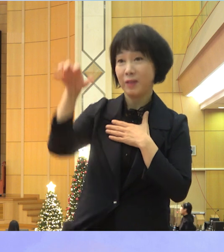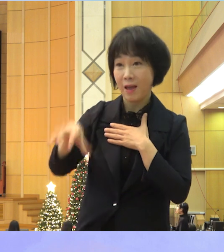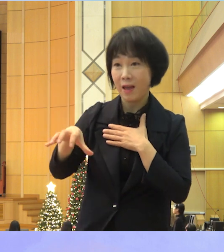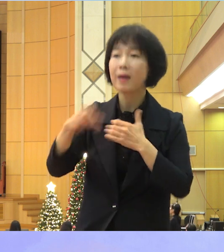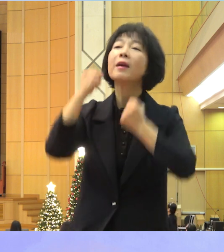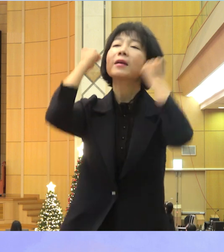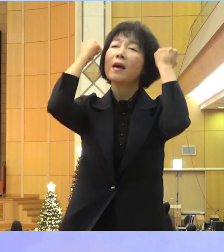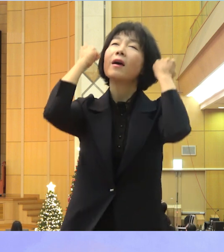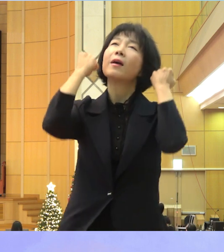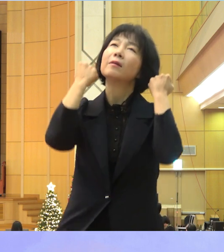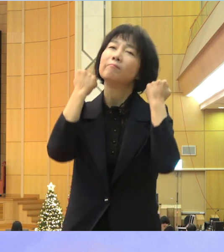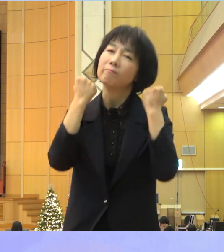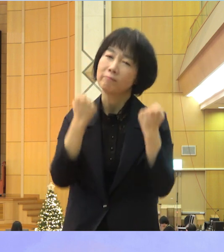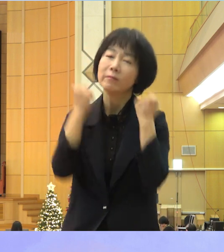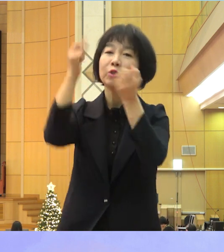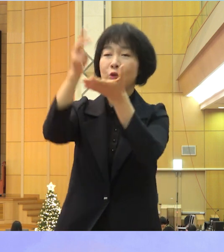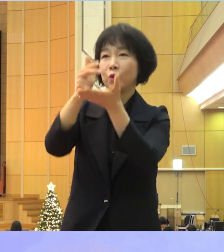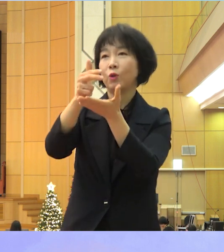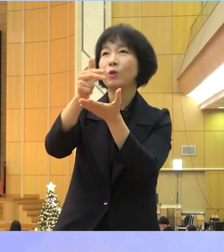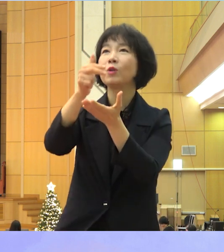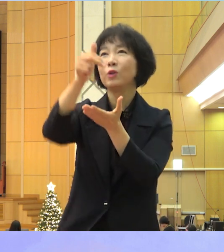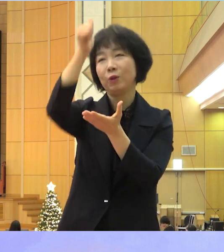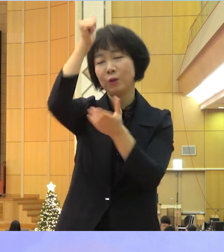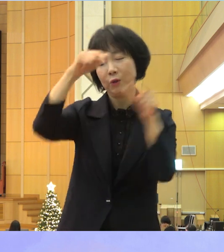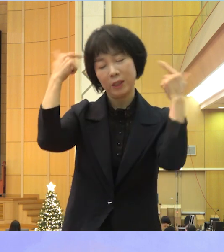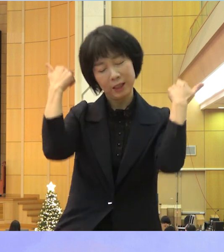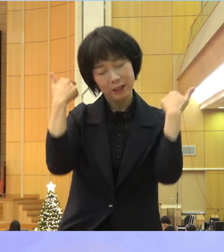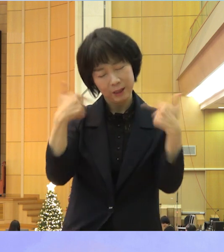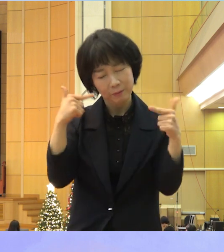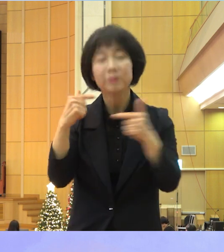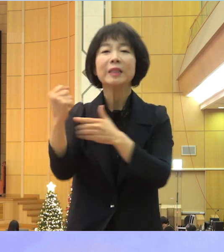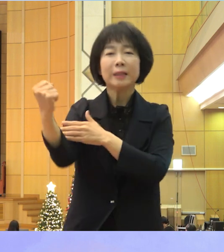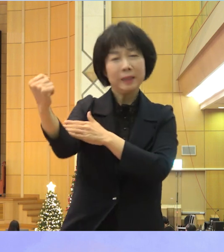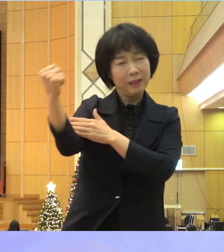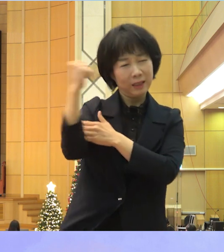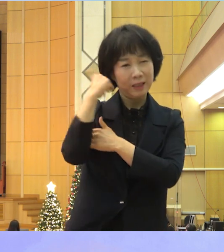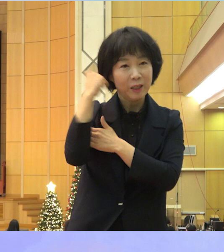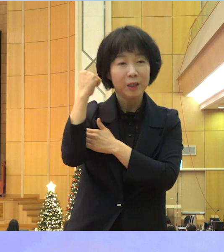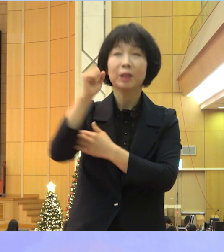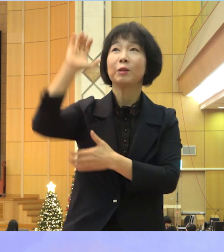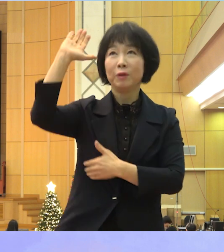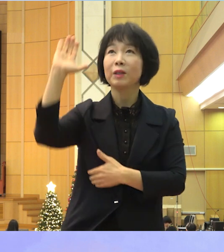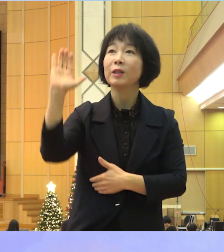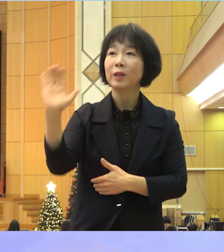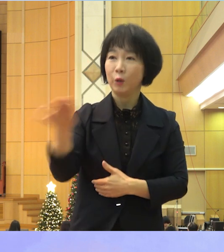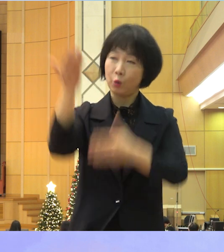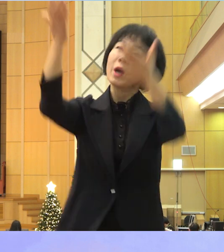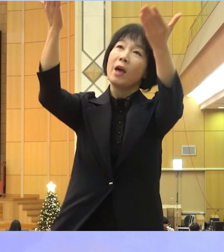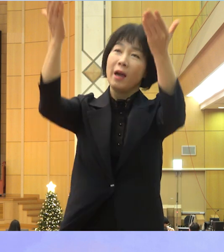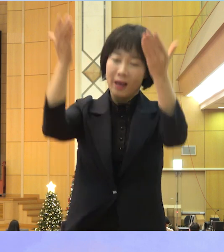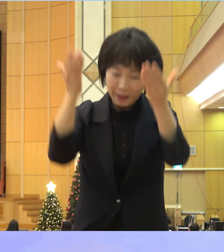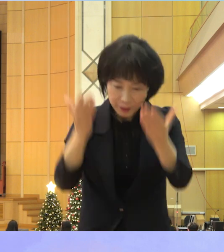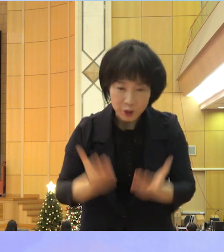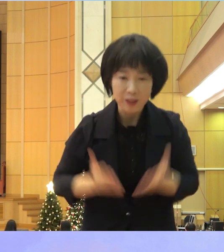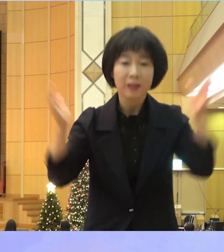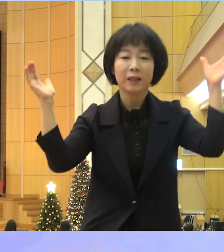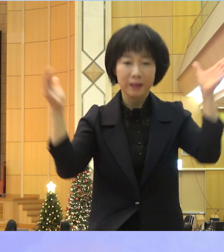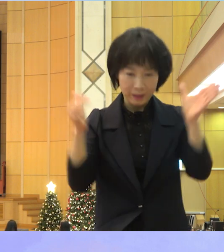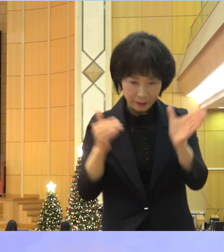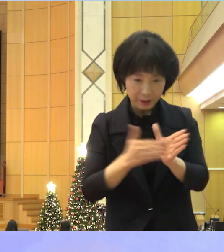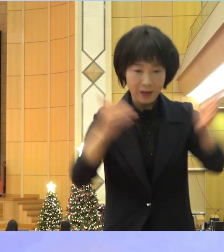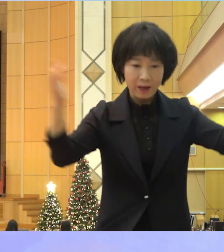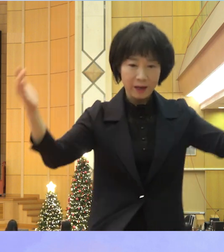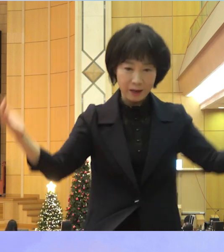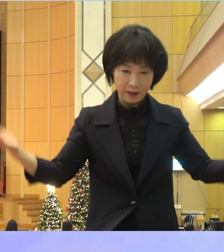내 곁에 계신 주님 늘 힘이